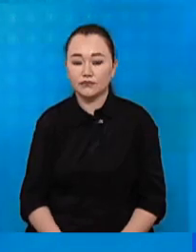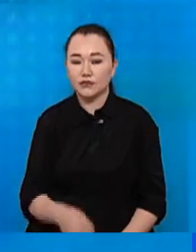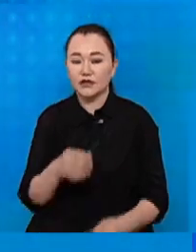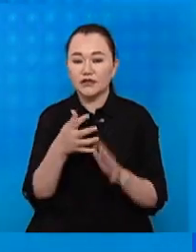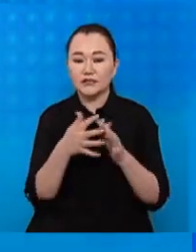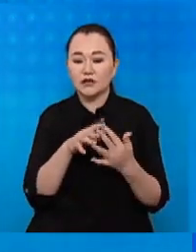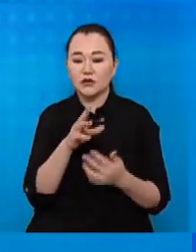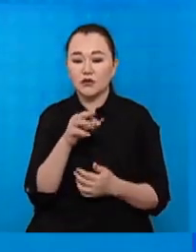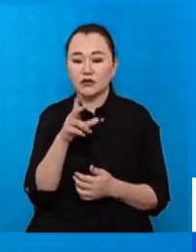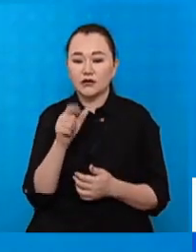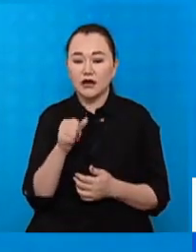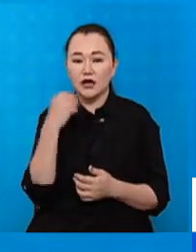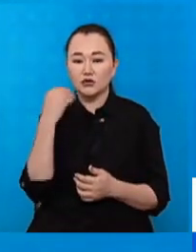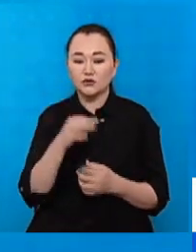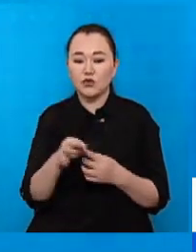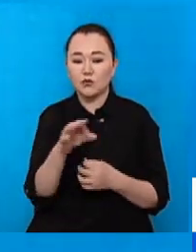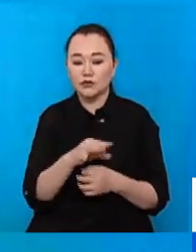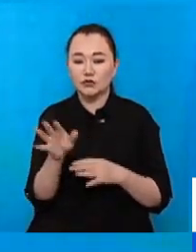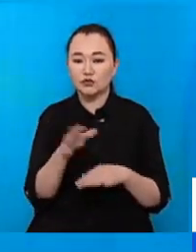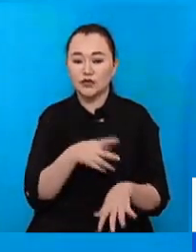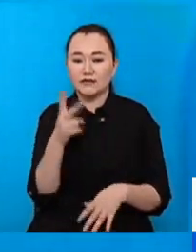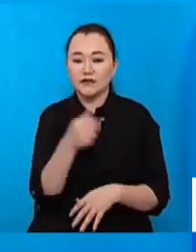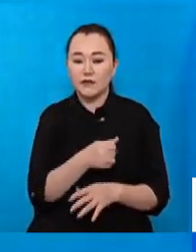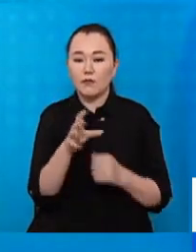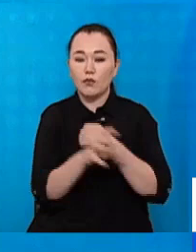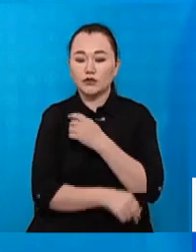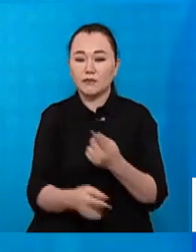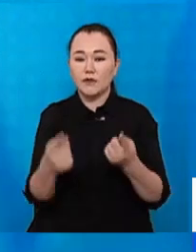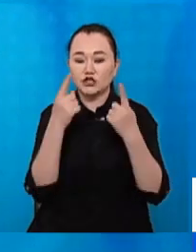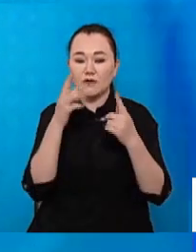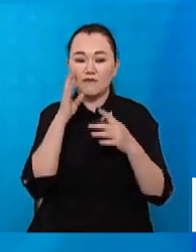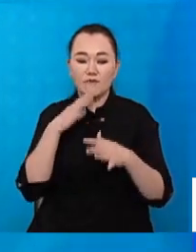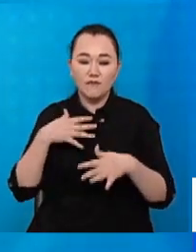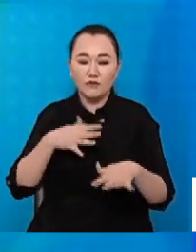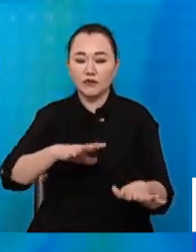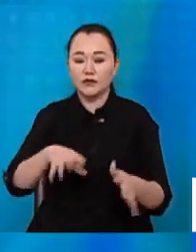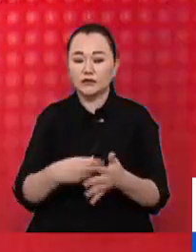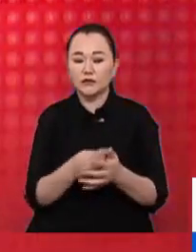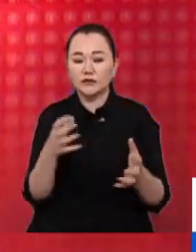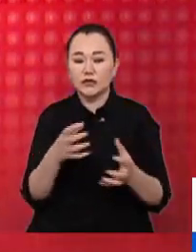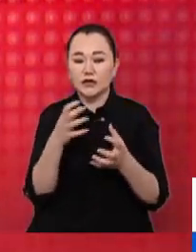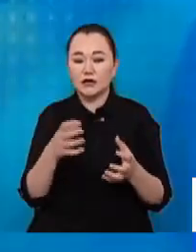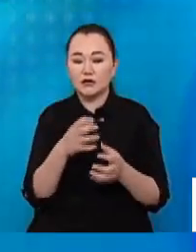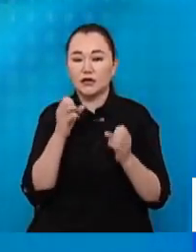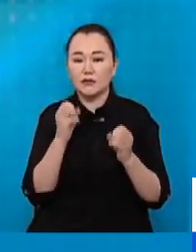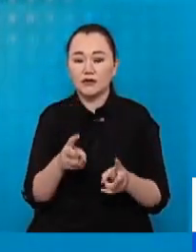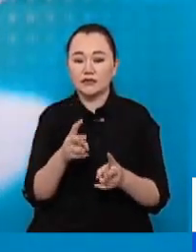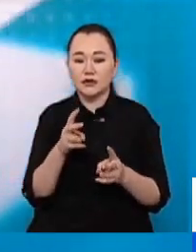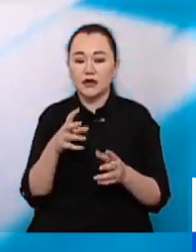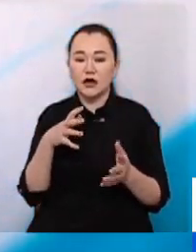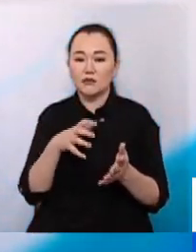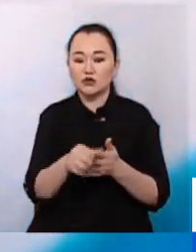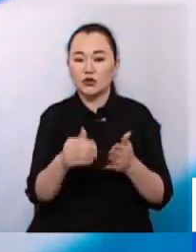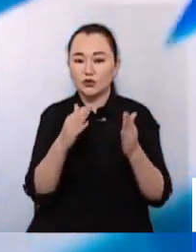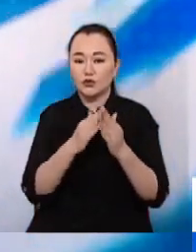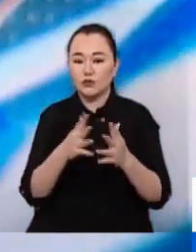В селе Кобда Актюбинской области спустя 2 недели после масштабного паводка до сих пор сохраняется угроза обрушения